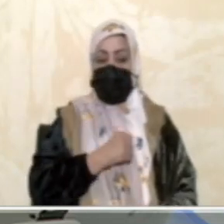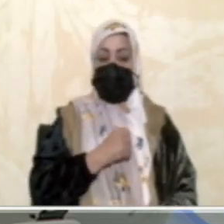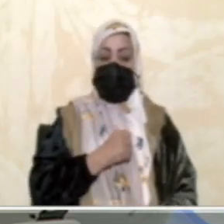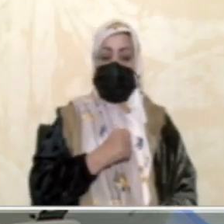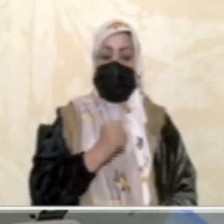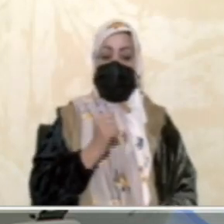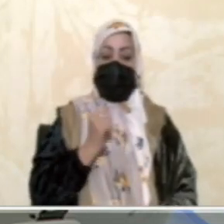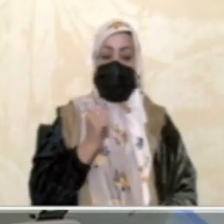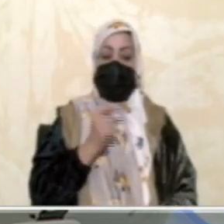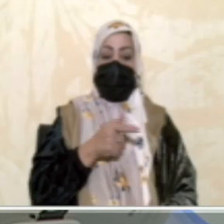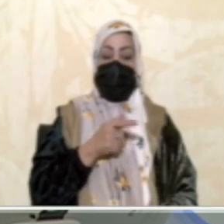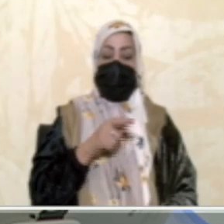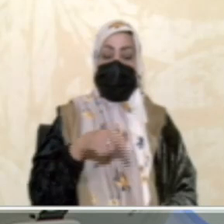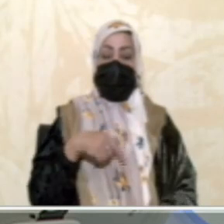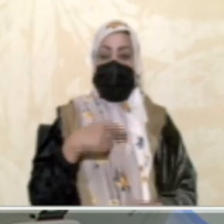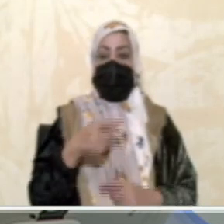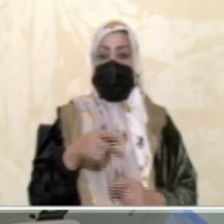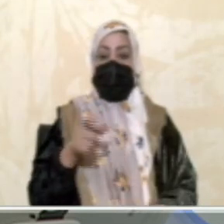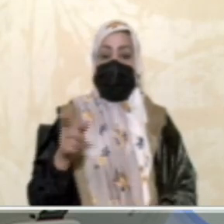لاخره